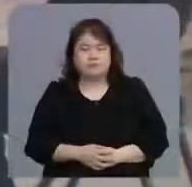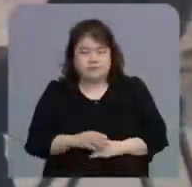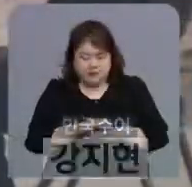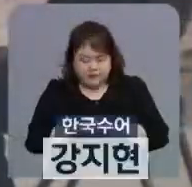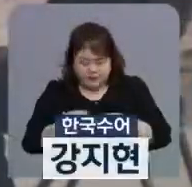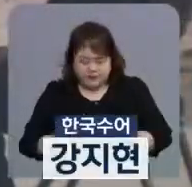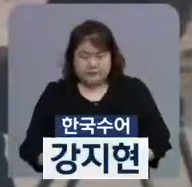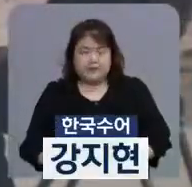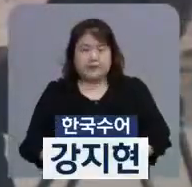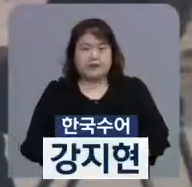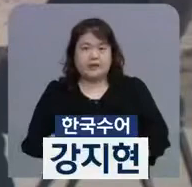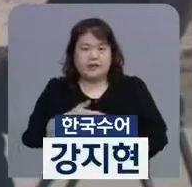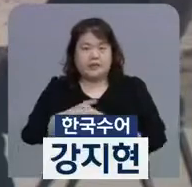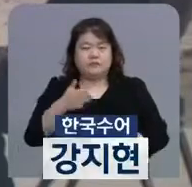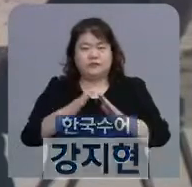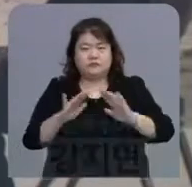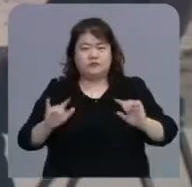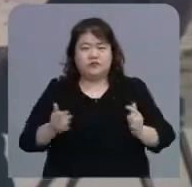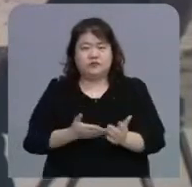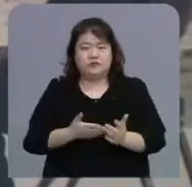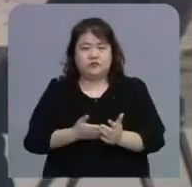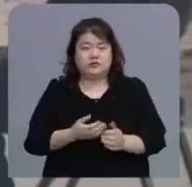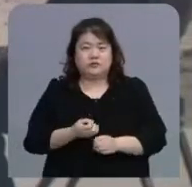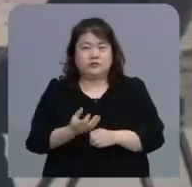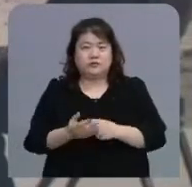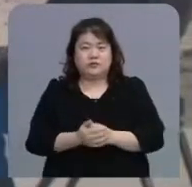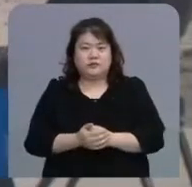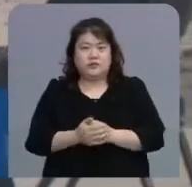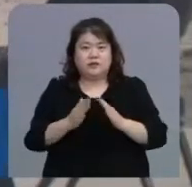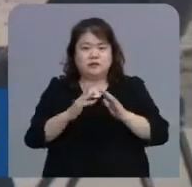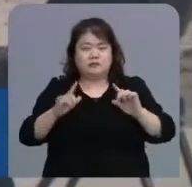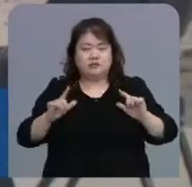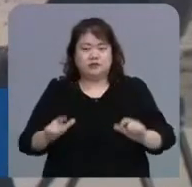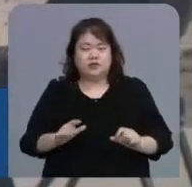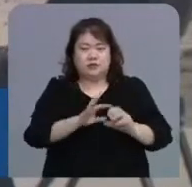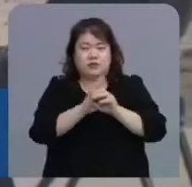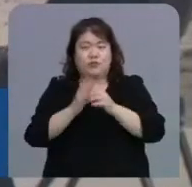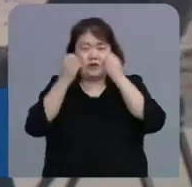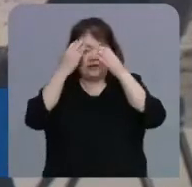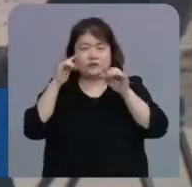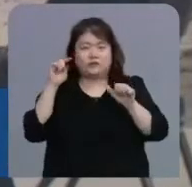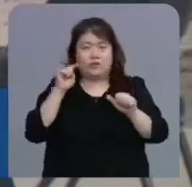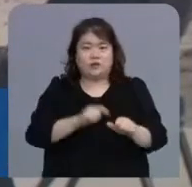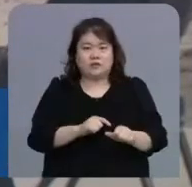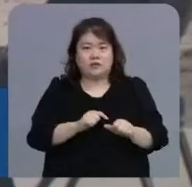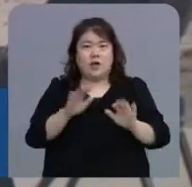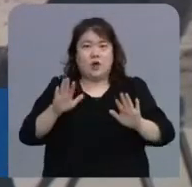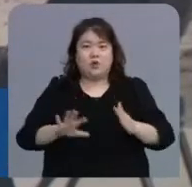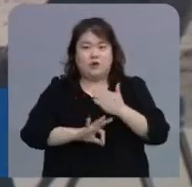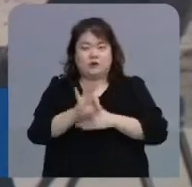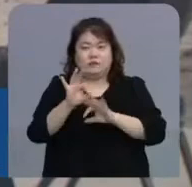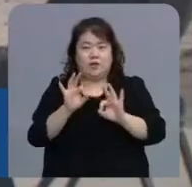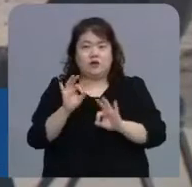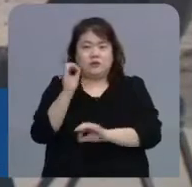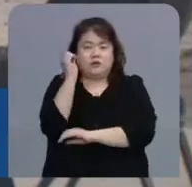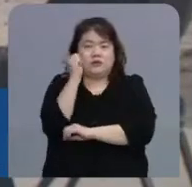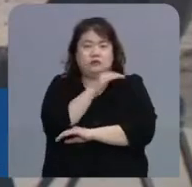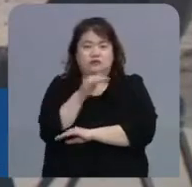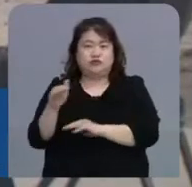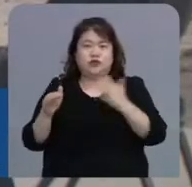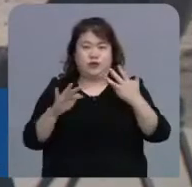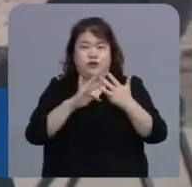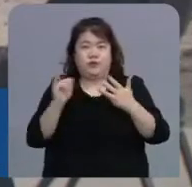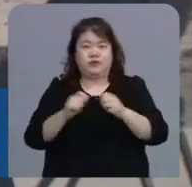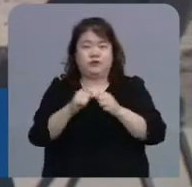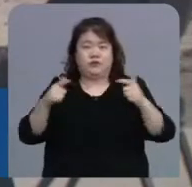여러분 안녕하십니까? 9시 전북권 뉴스입니다. 전북 지역 코로나19 신규 확진자가 오늘 오전 10시 기준 8명 늘었습니다.